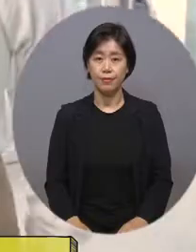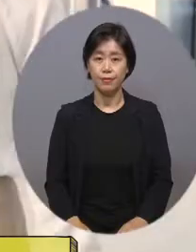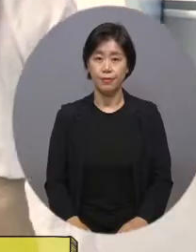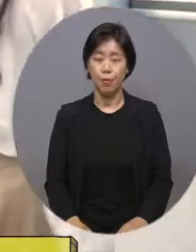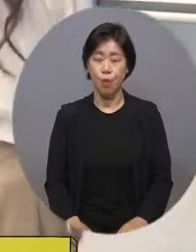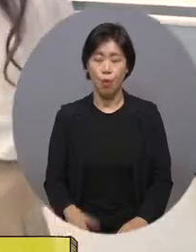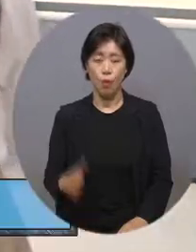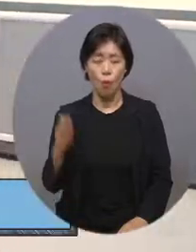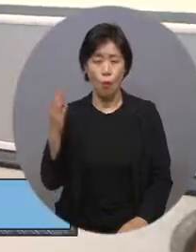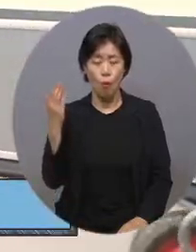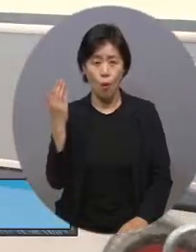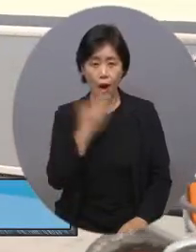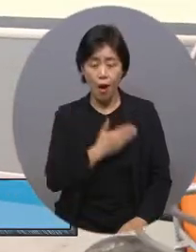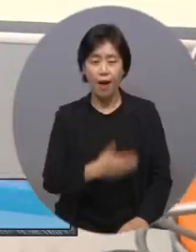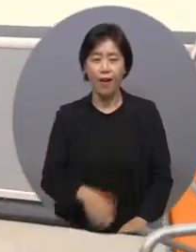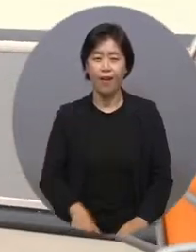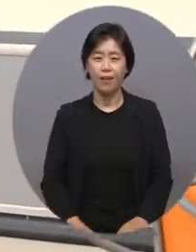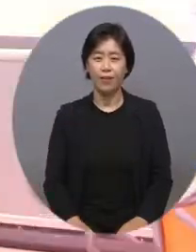되게 깔끔하네요. 예.